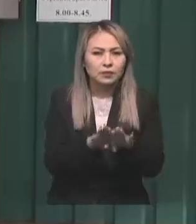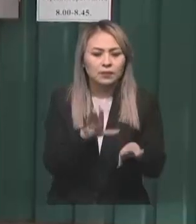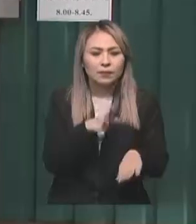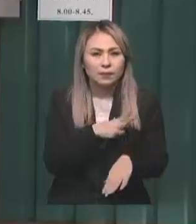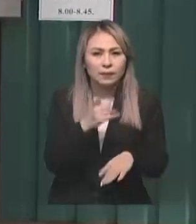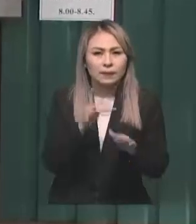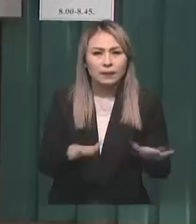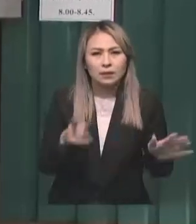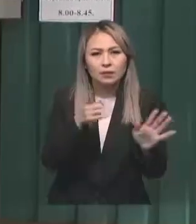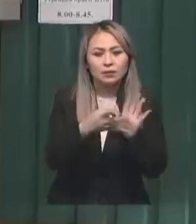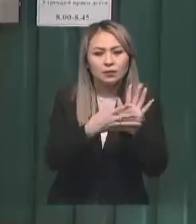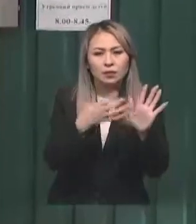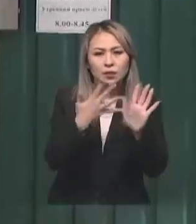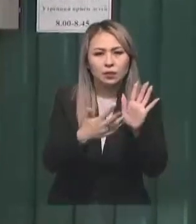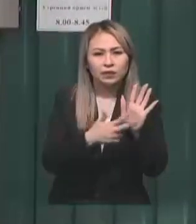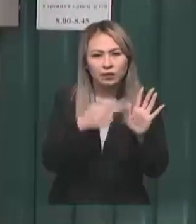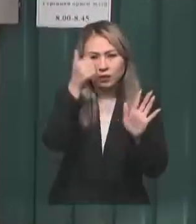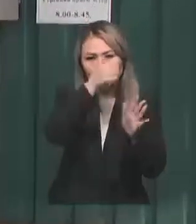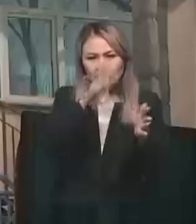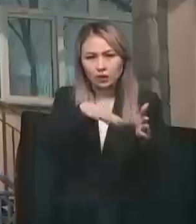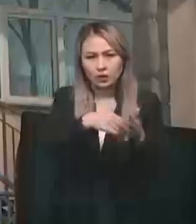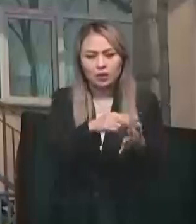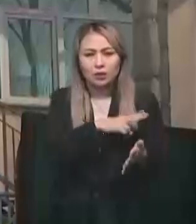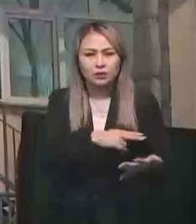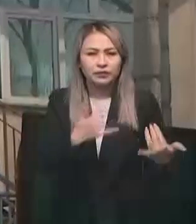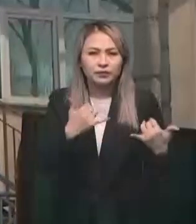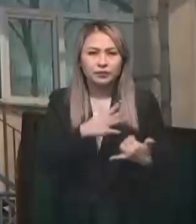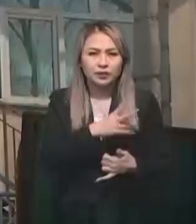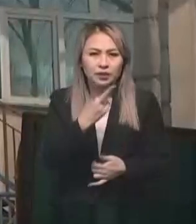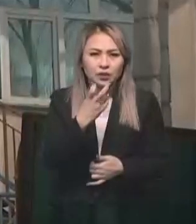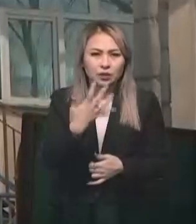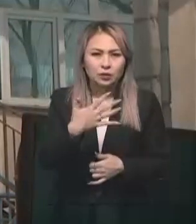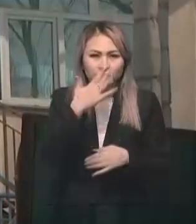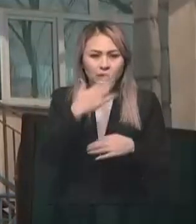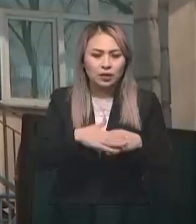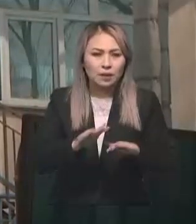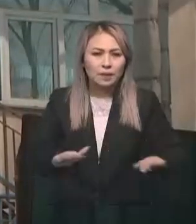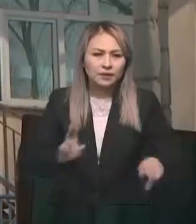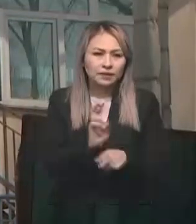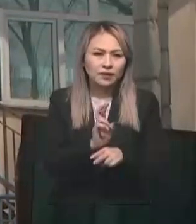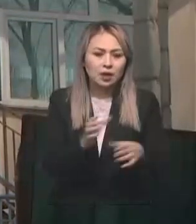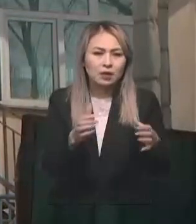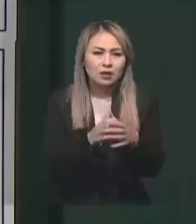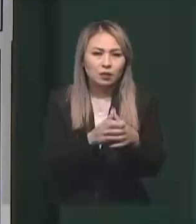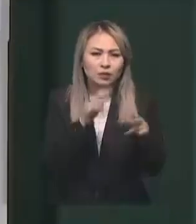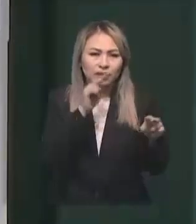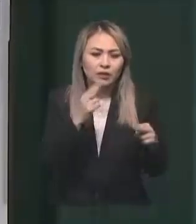балабақша 1958 жылдан бері жұмыс істейді. Оған бүгінгі таңда 250-ге жуық бала барады. Ал топты қараусыз тастап кеткен тәрбиешінің